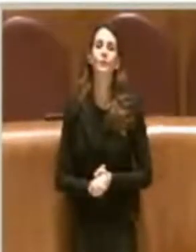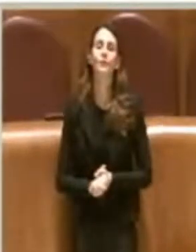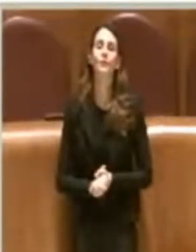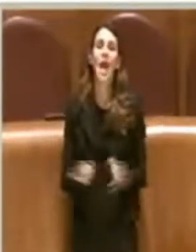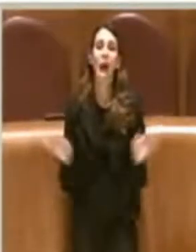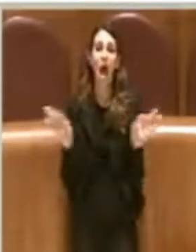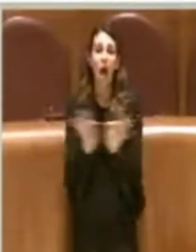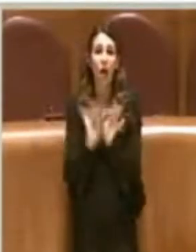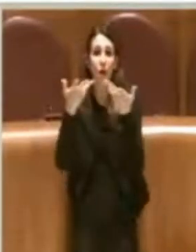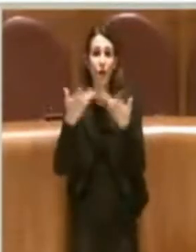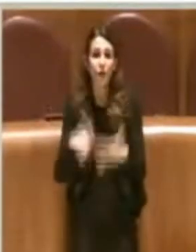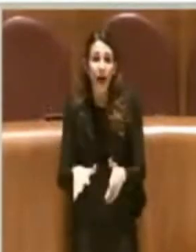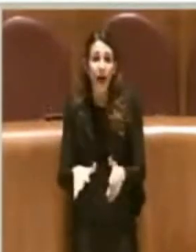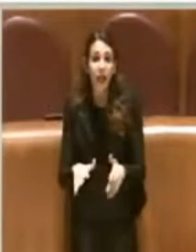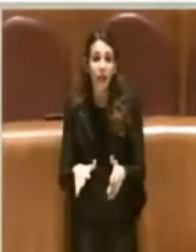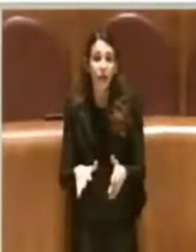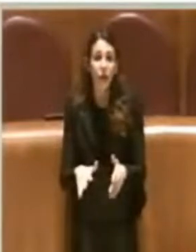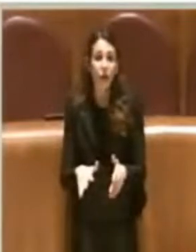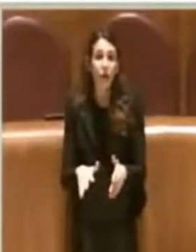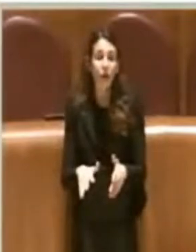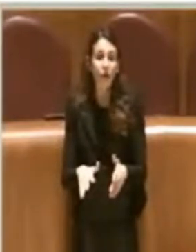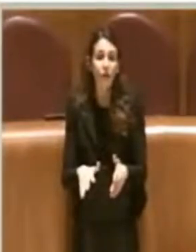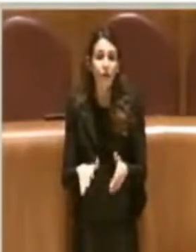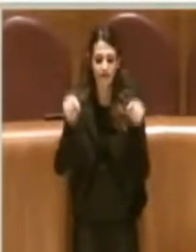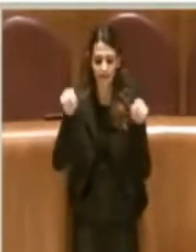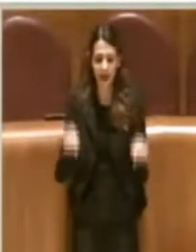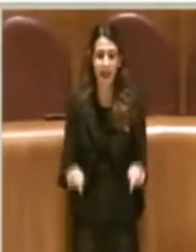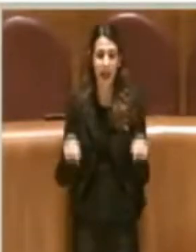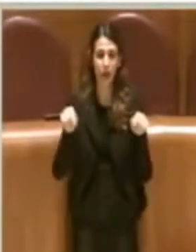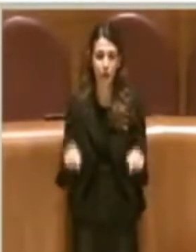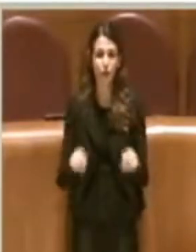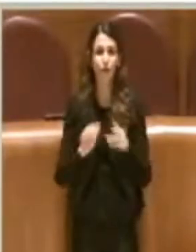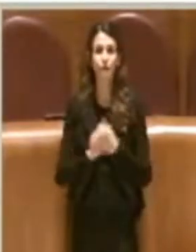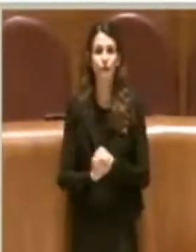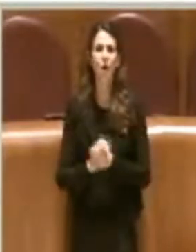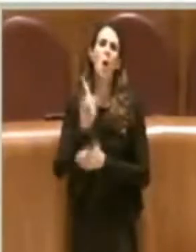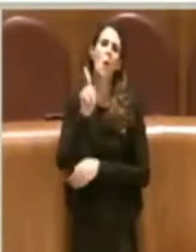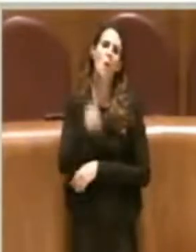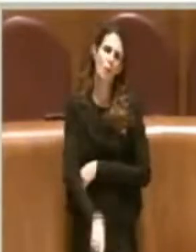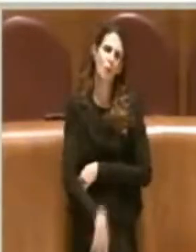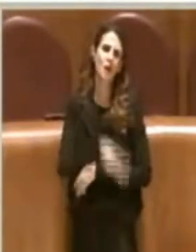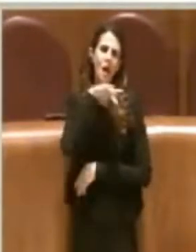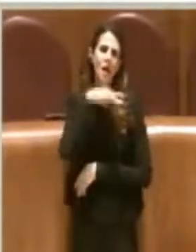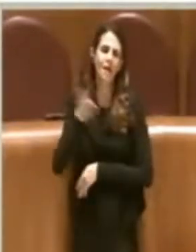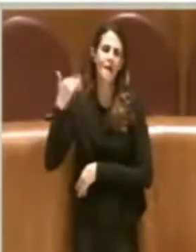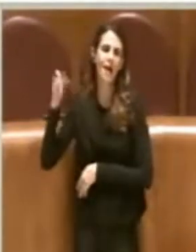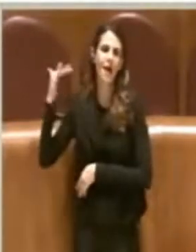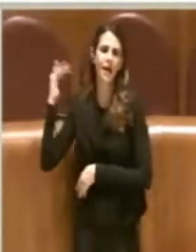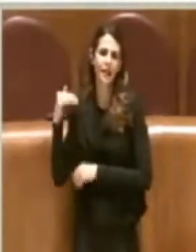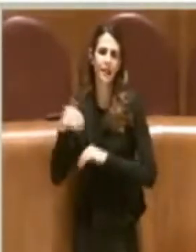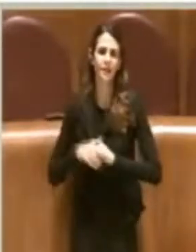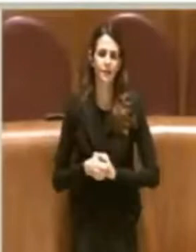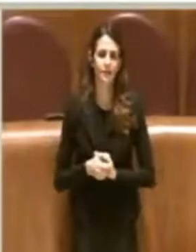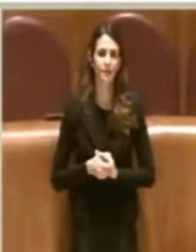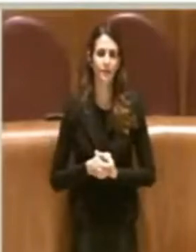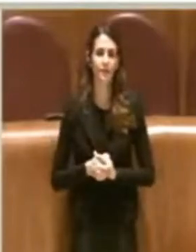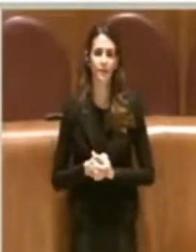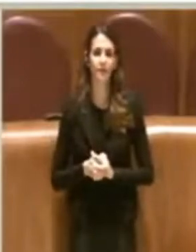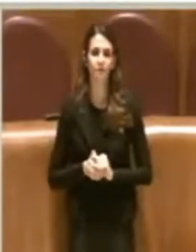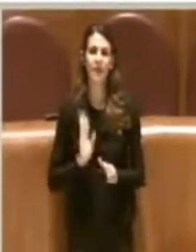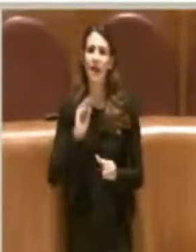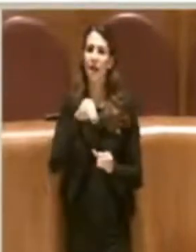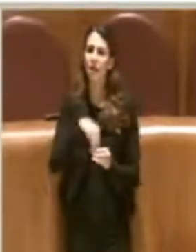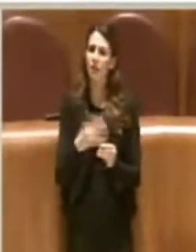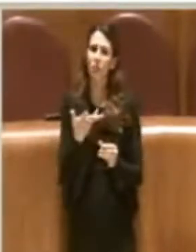tutte quelle vigenti o anche quelle decadute e corredate di tutta una serie di